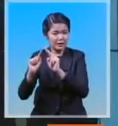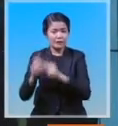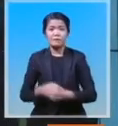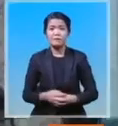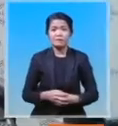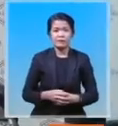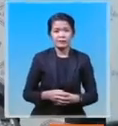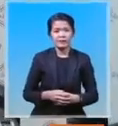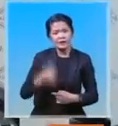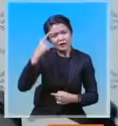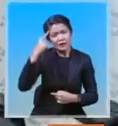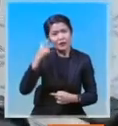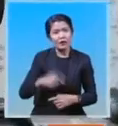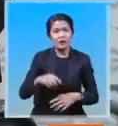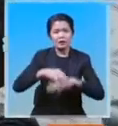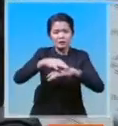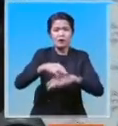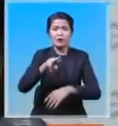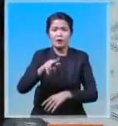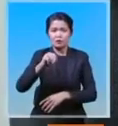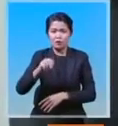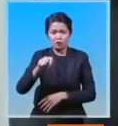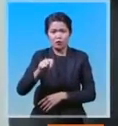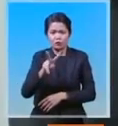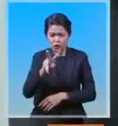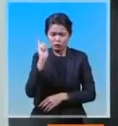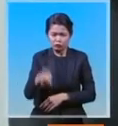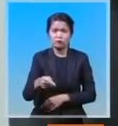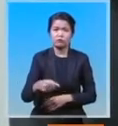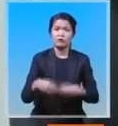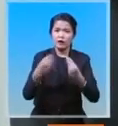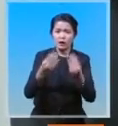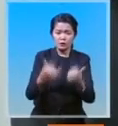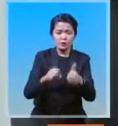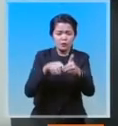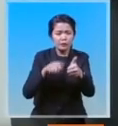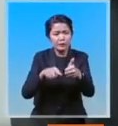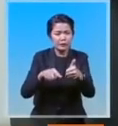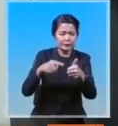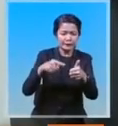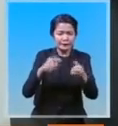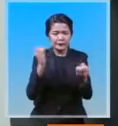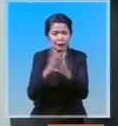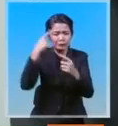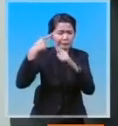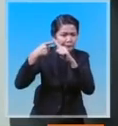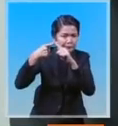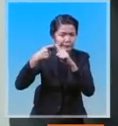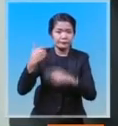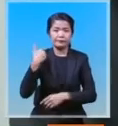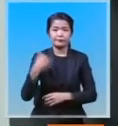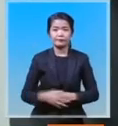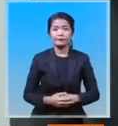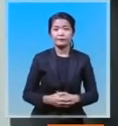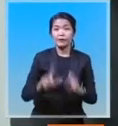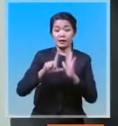2เก้าอี้ไหมสำหรับรัฐมนตรี โอ้โหอย่างนี้แกนำรัฐบาลนี่ปวดหัวเลยไหม นั่นสิคะก็วันนี้คุณสนธิรัตน์สนธิจิรวง